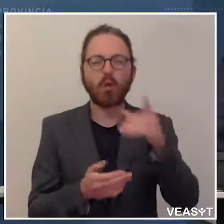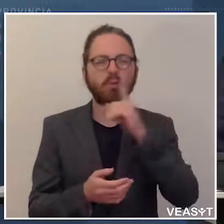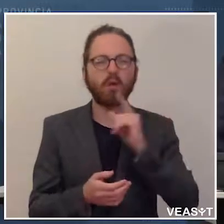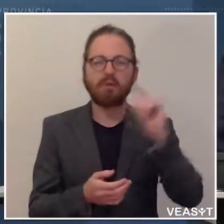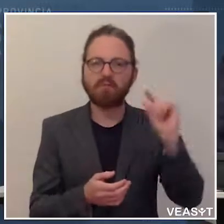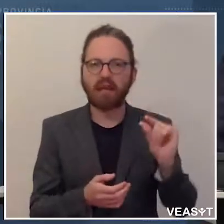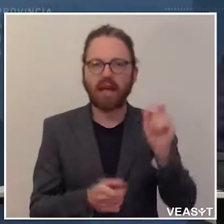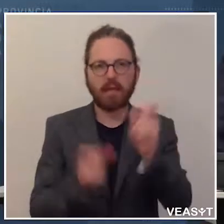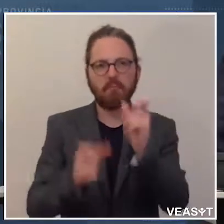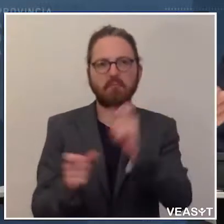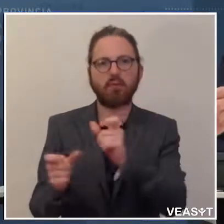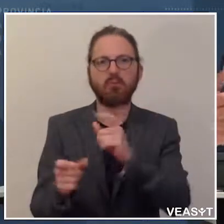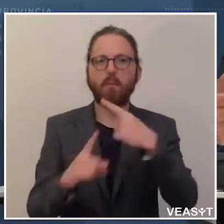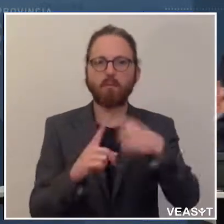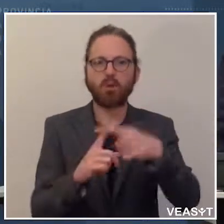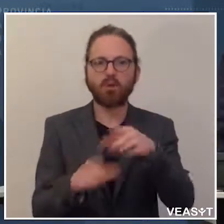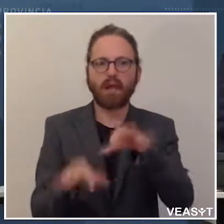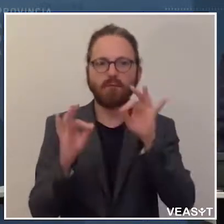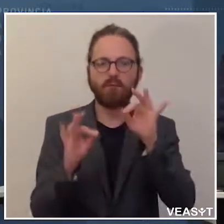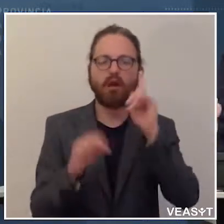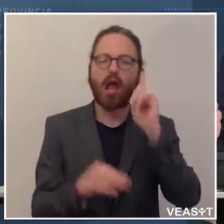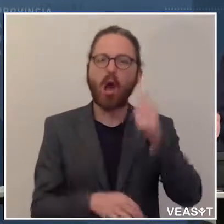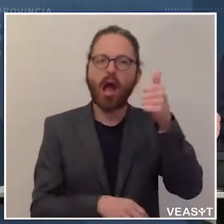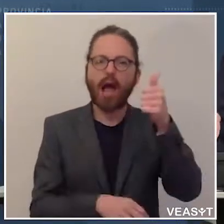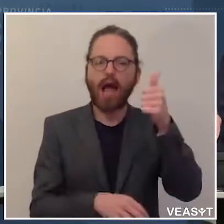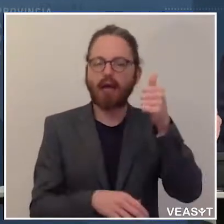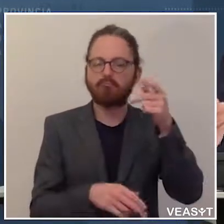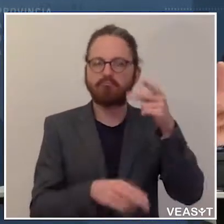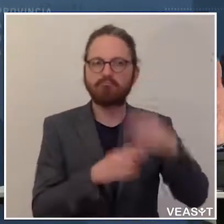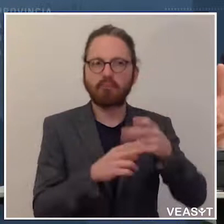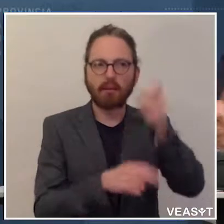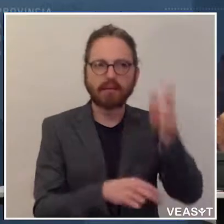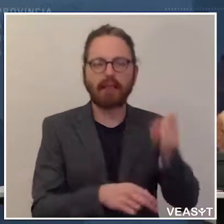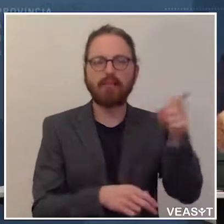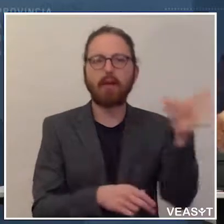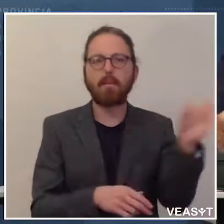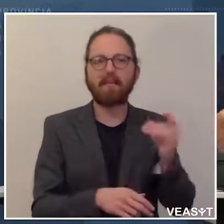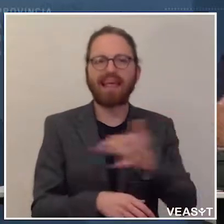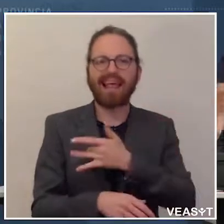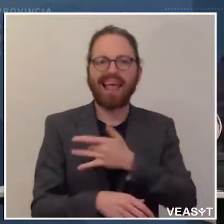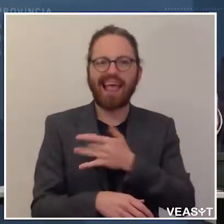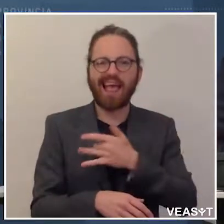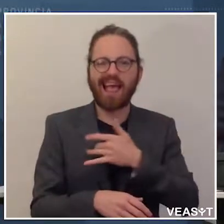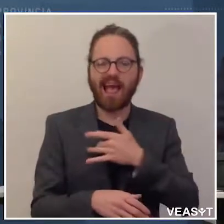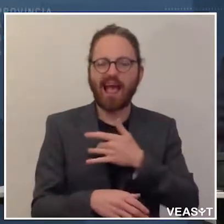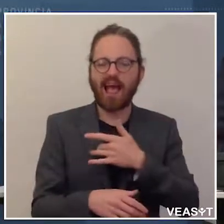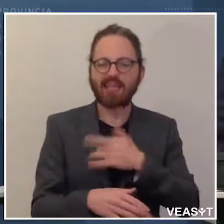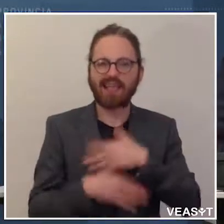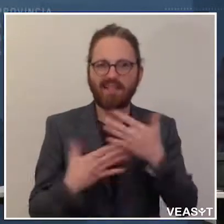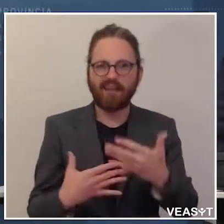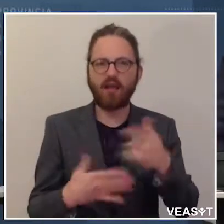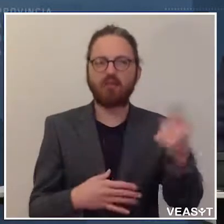bill gates ha il paziente a midan taranto paziente